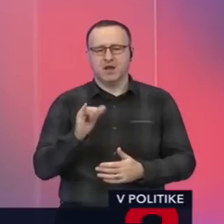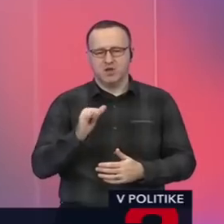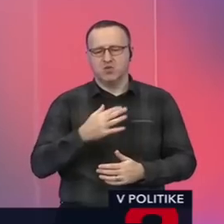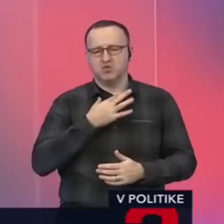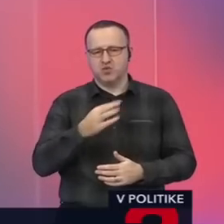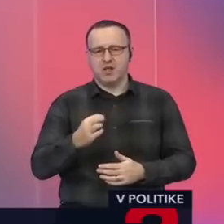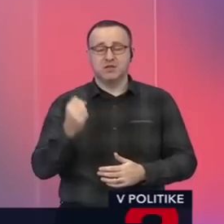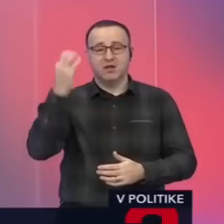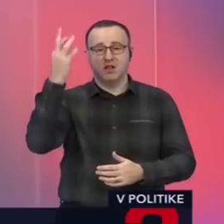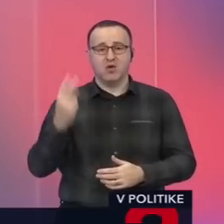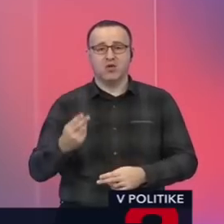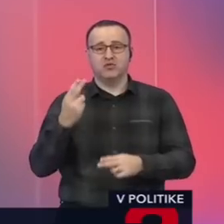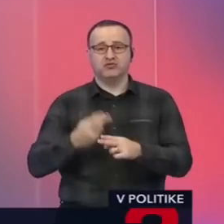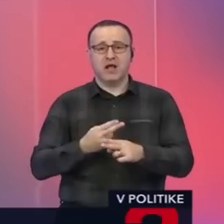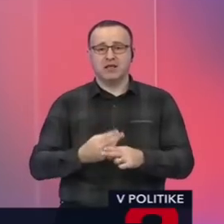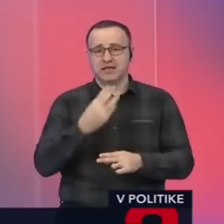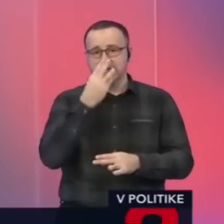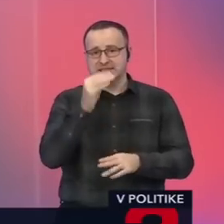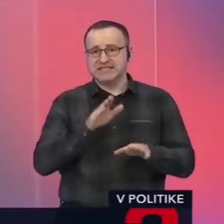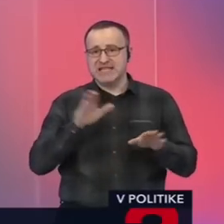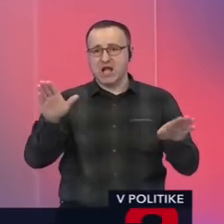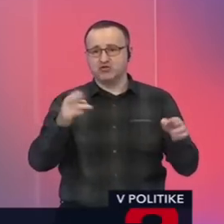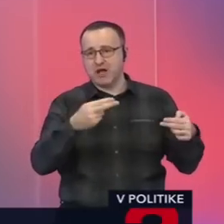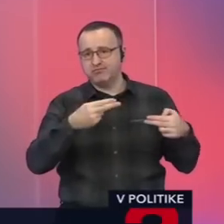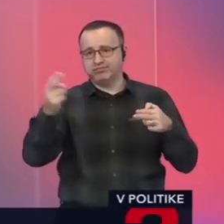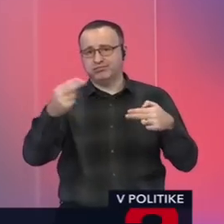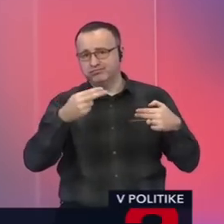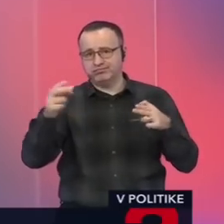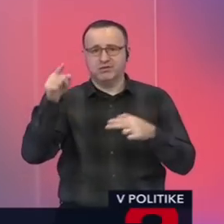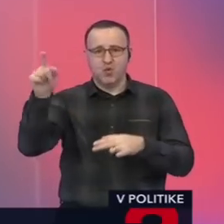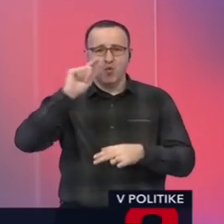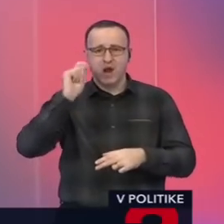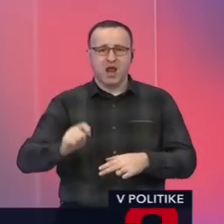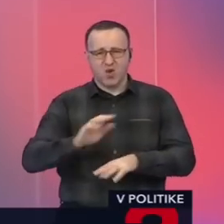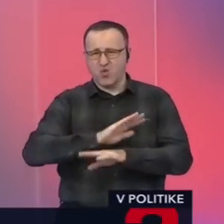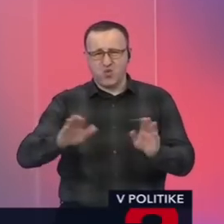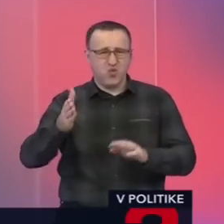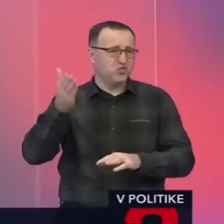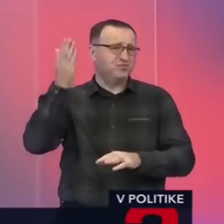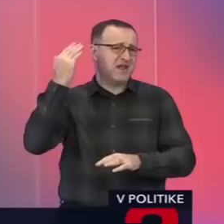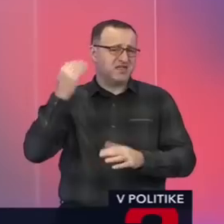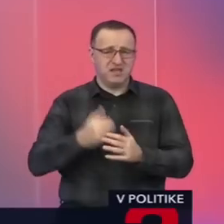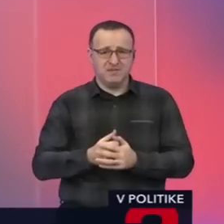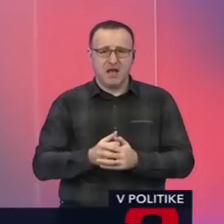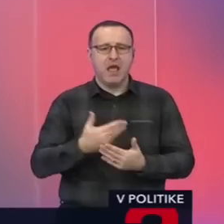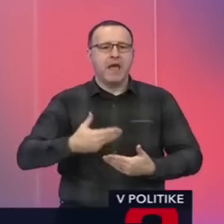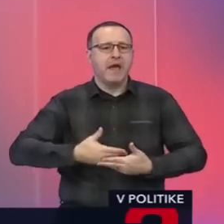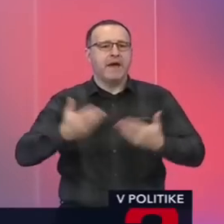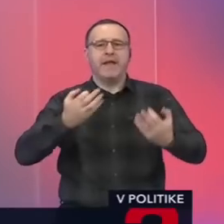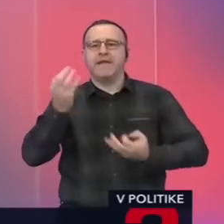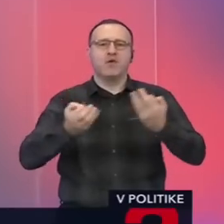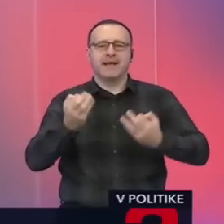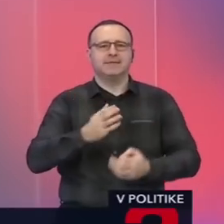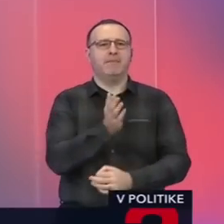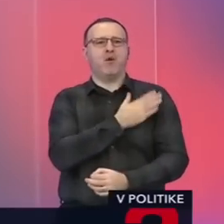krajín, ktoré stíhacie lietadla na Ukrajinu dodali. Bez toho, aby o tom nejakým spôsobom informovali verejnosť alebo sa tým niekde chválili.